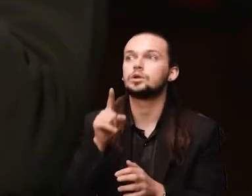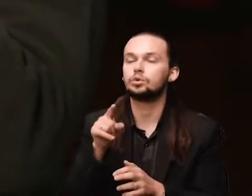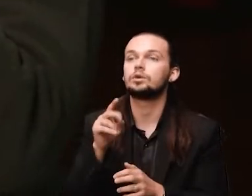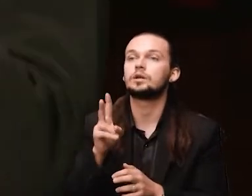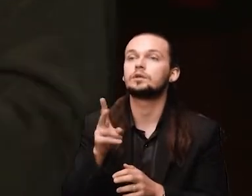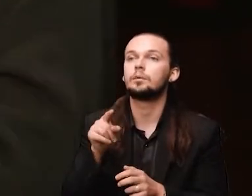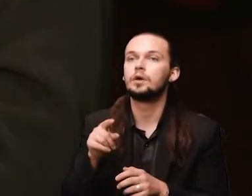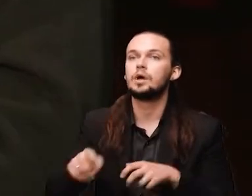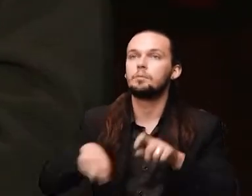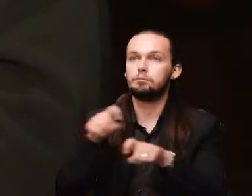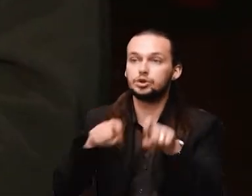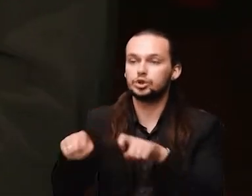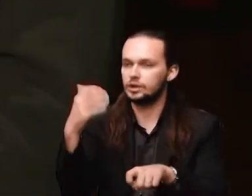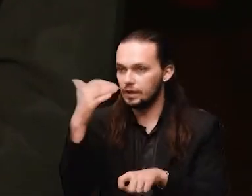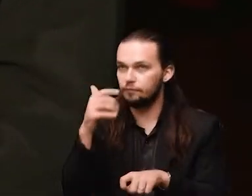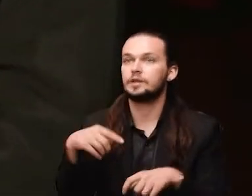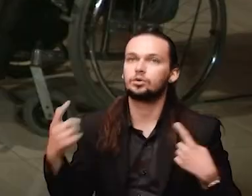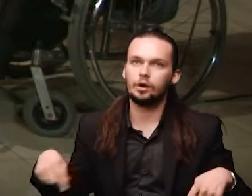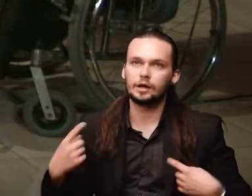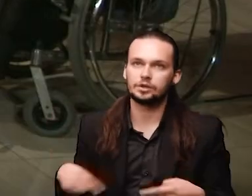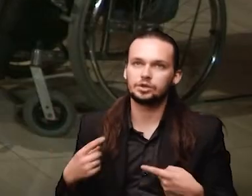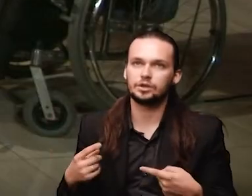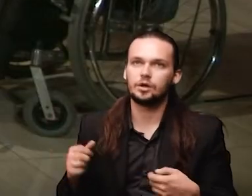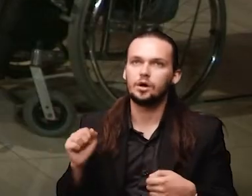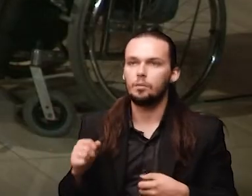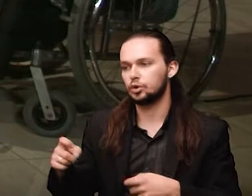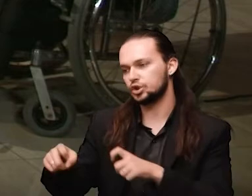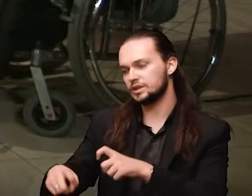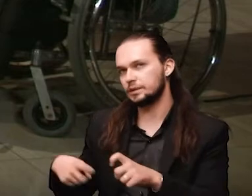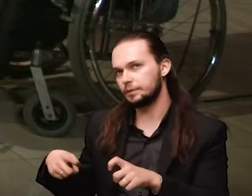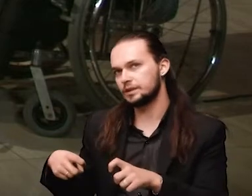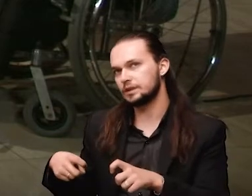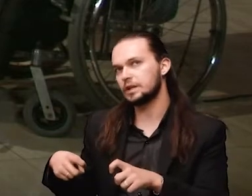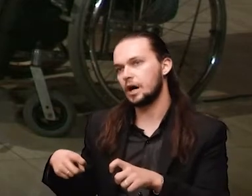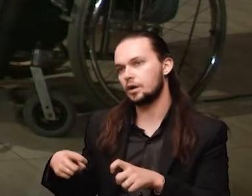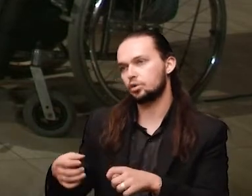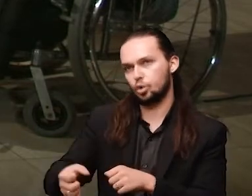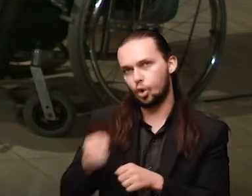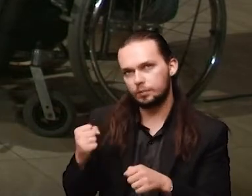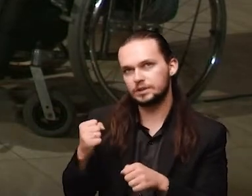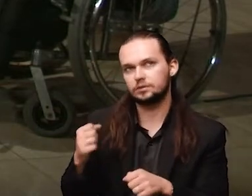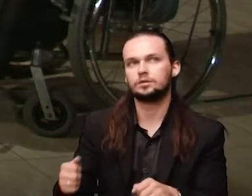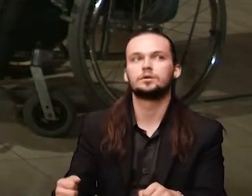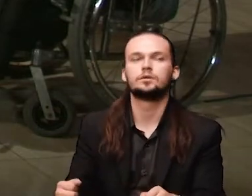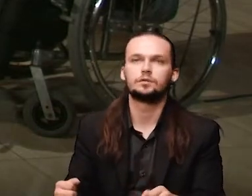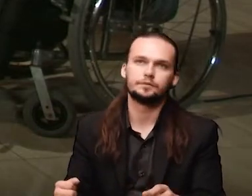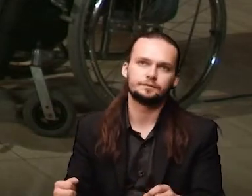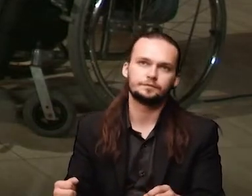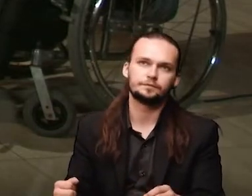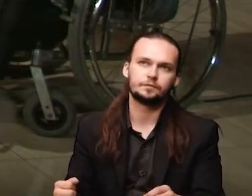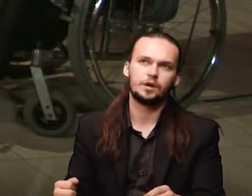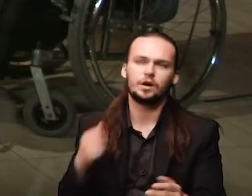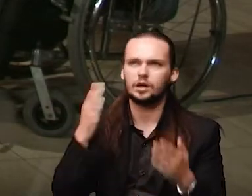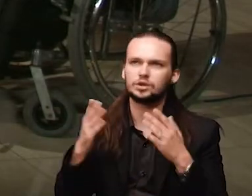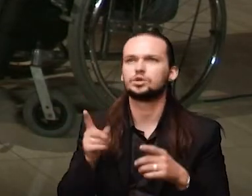если кто-то там бежит, да, пьяный, да. Он не видит тебя, он не видит тебя. Брюками, да, можно зацепиться за тормоз на коляске и там